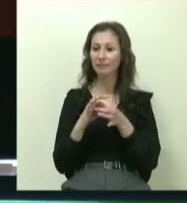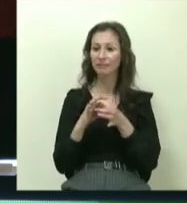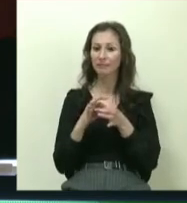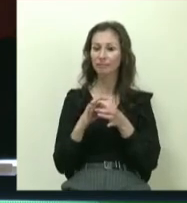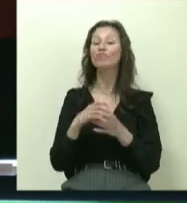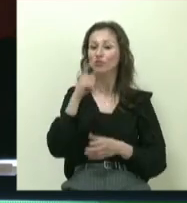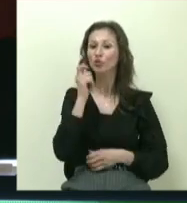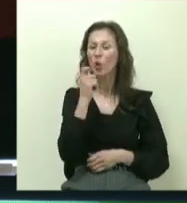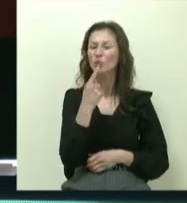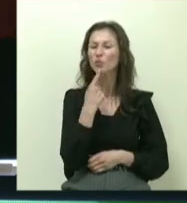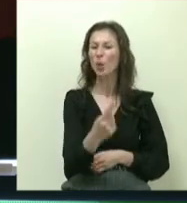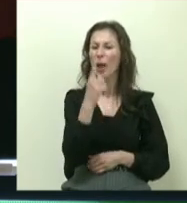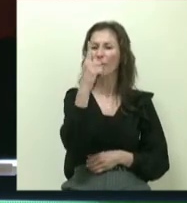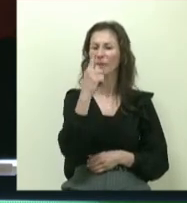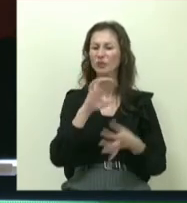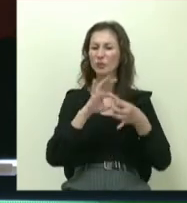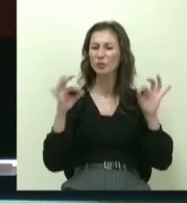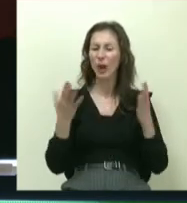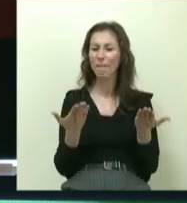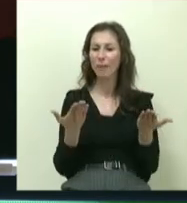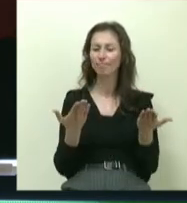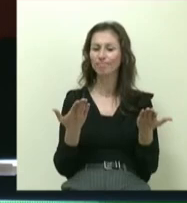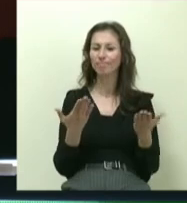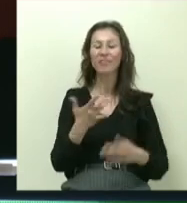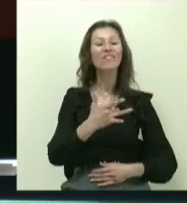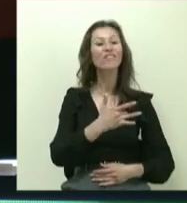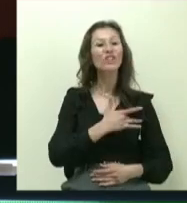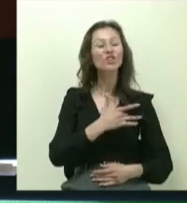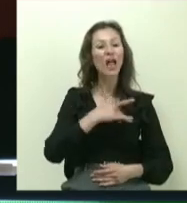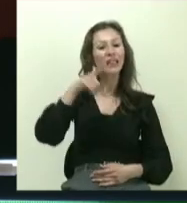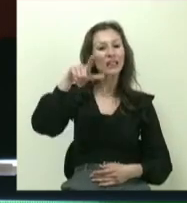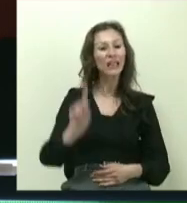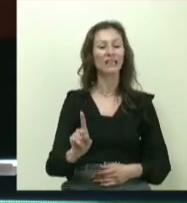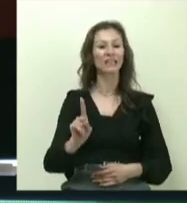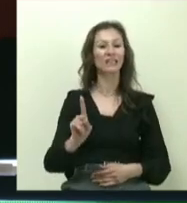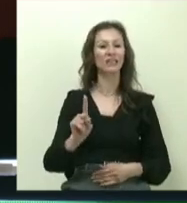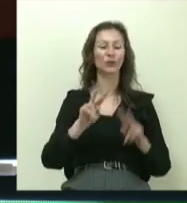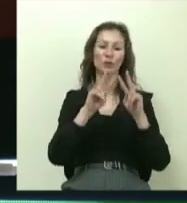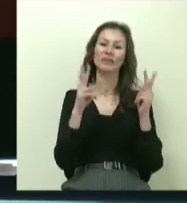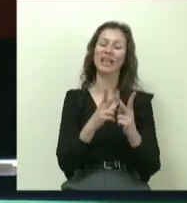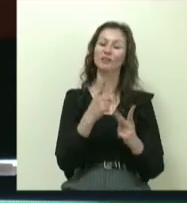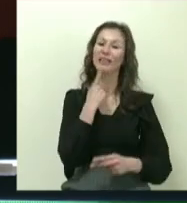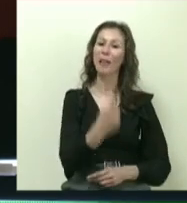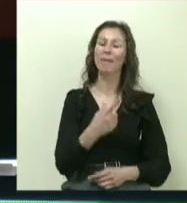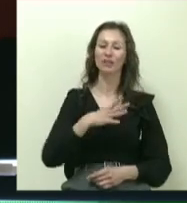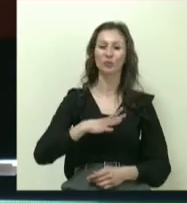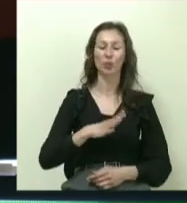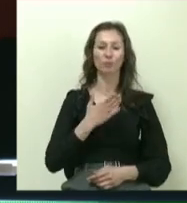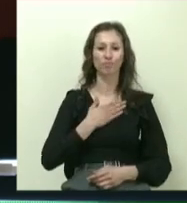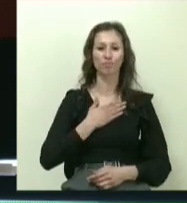zor söylenen bir sözcük ama vicdanlı küreselleşme demek istiyorum